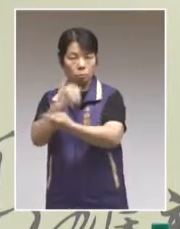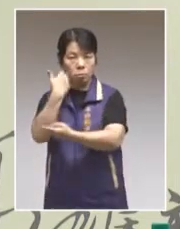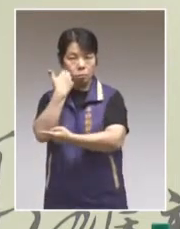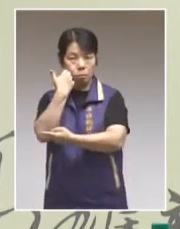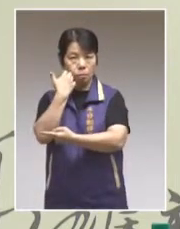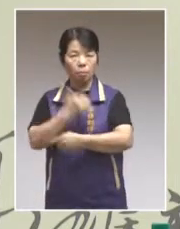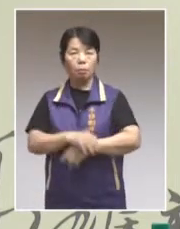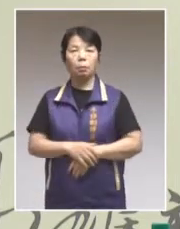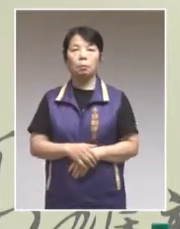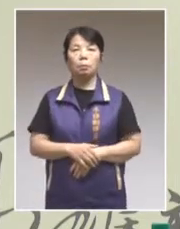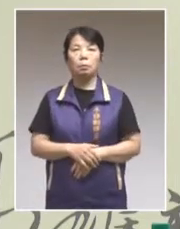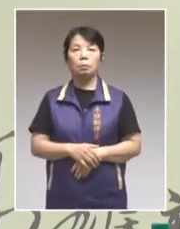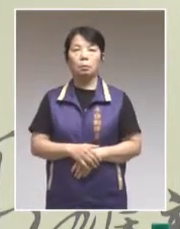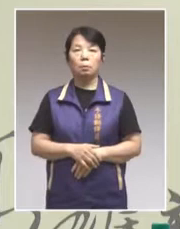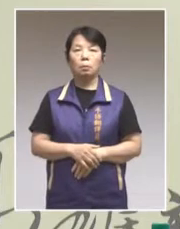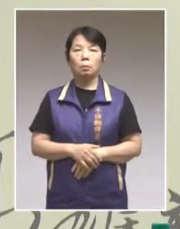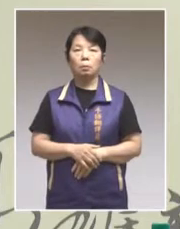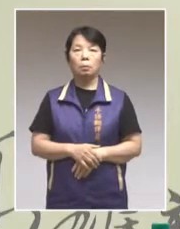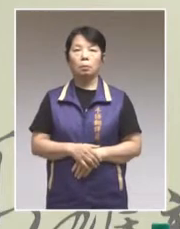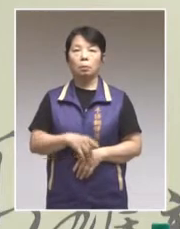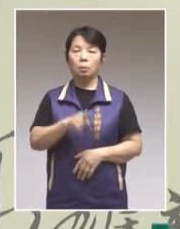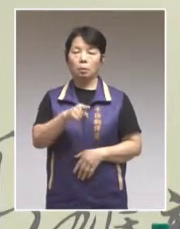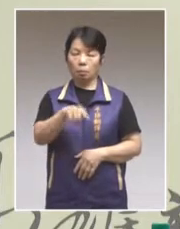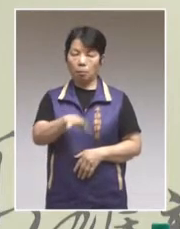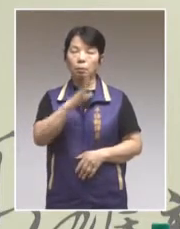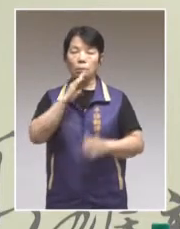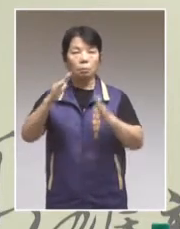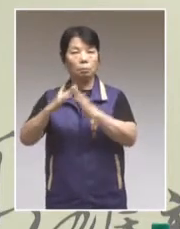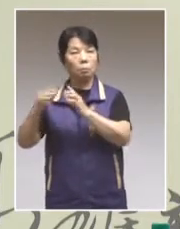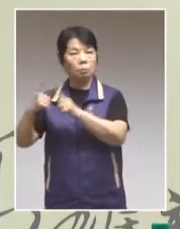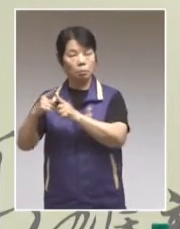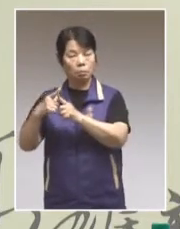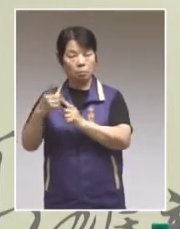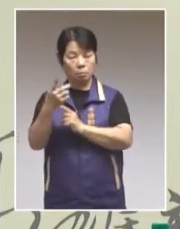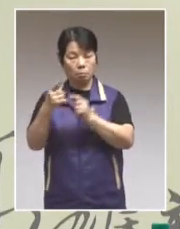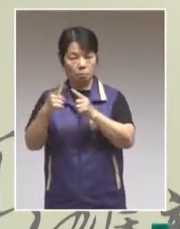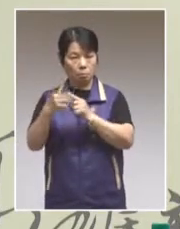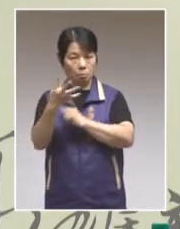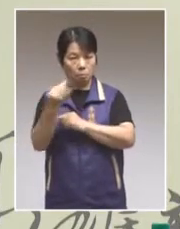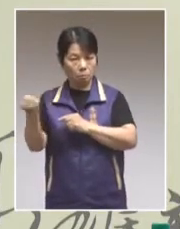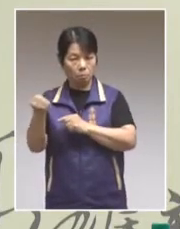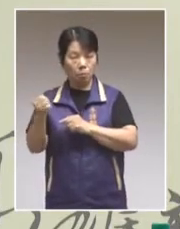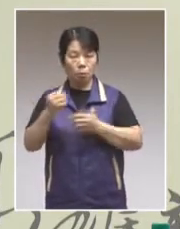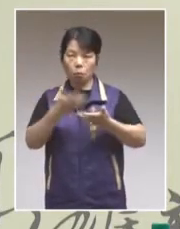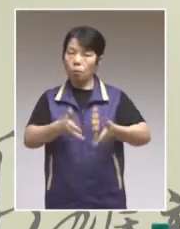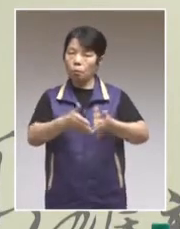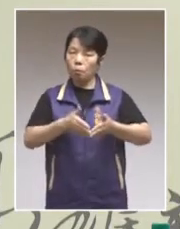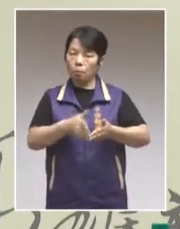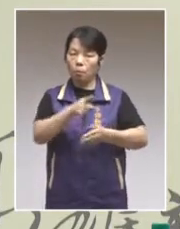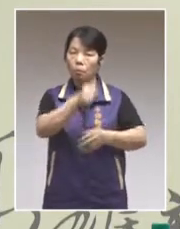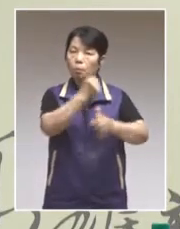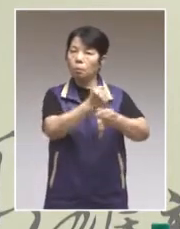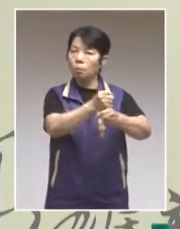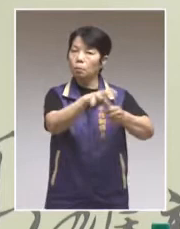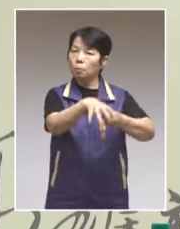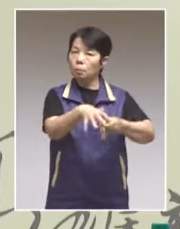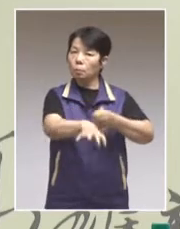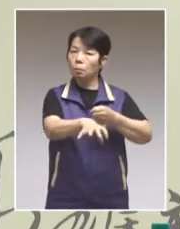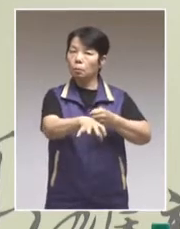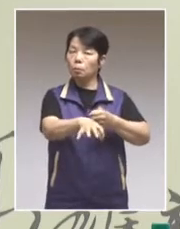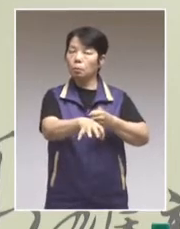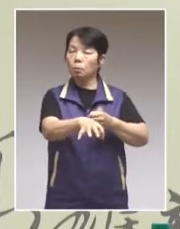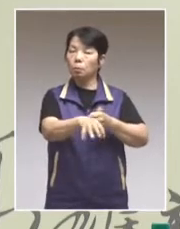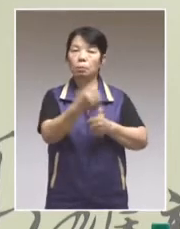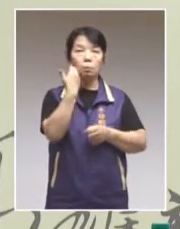人，好，那你除了说家人有几个之外，好 那很重要的，你在职场上有哪